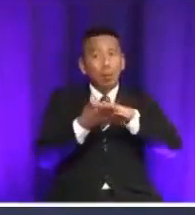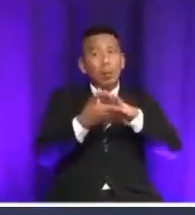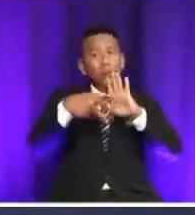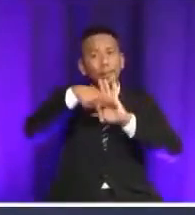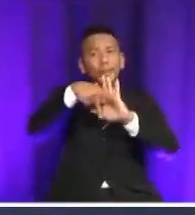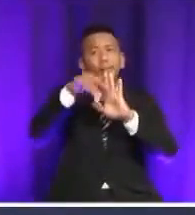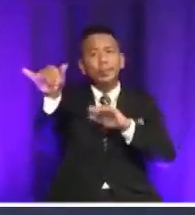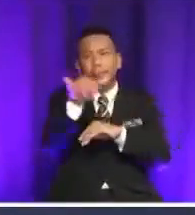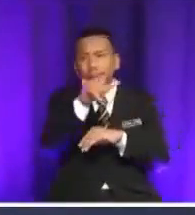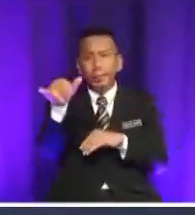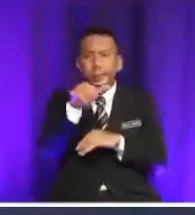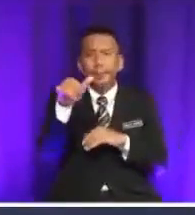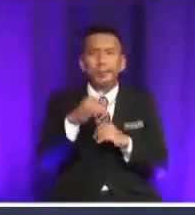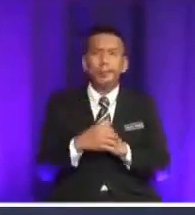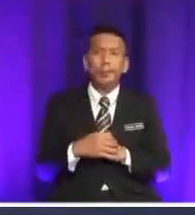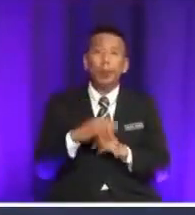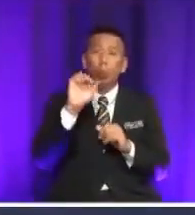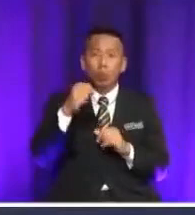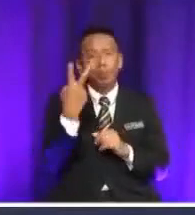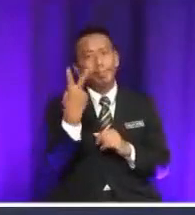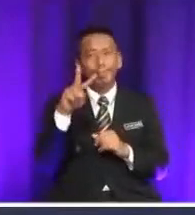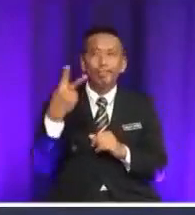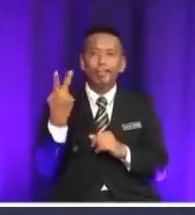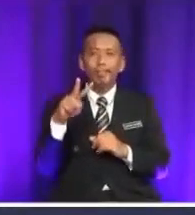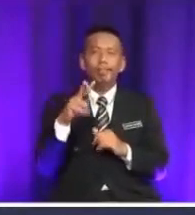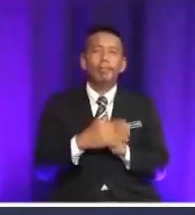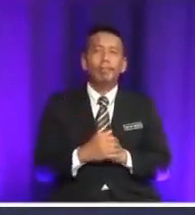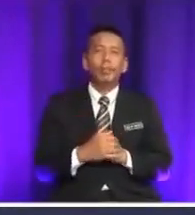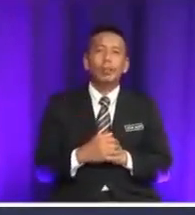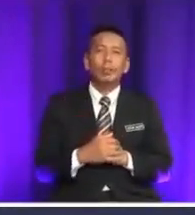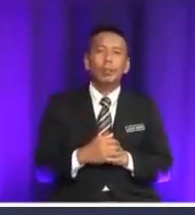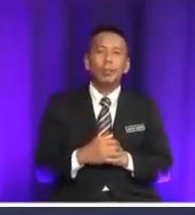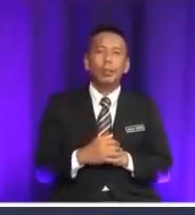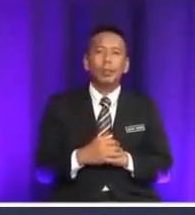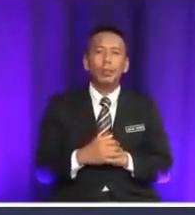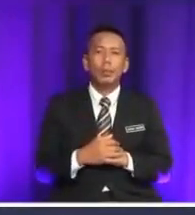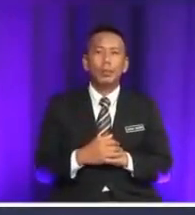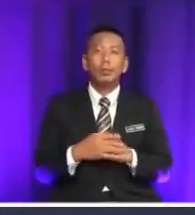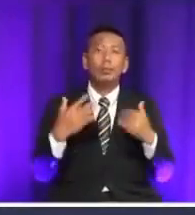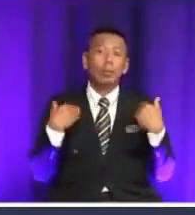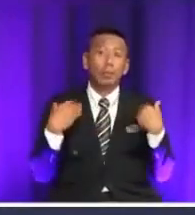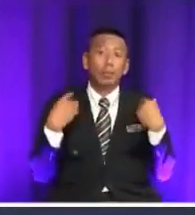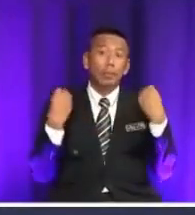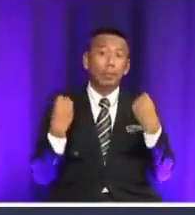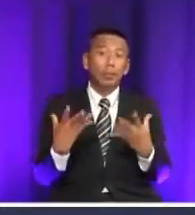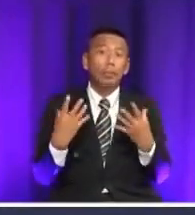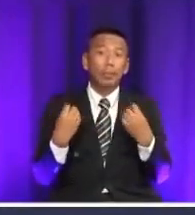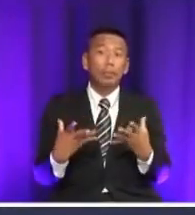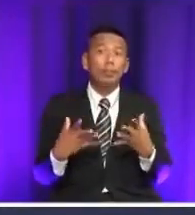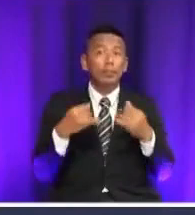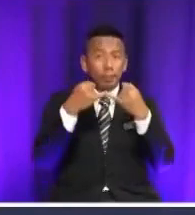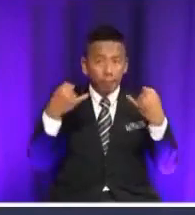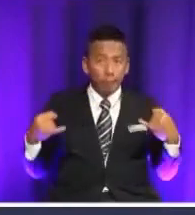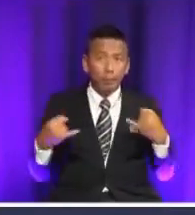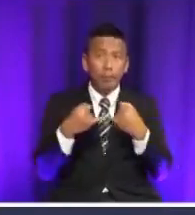kemudian yang kayu yang untuk menahan panel tuh kita beli ubah jadi ada berbagai jenis